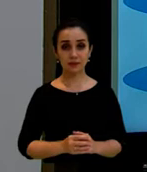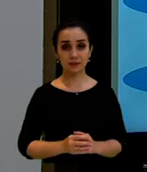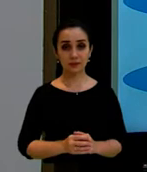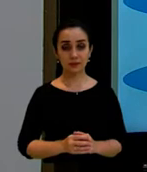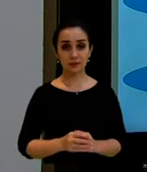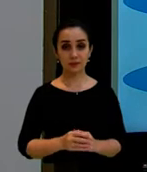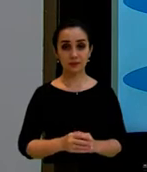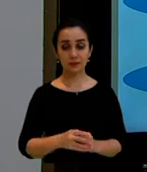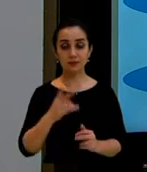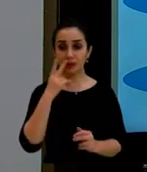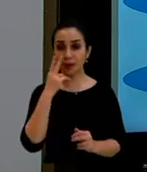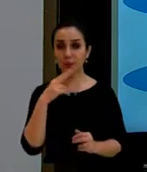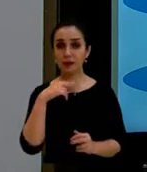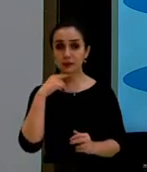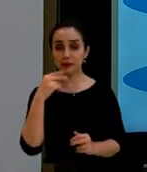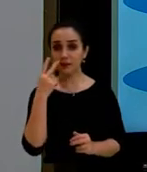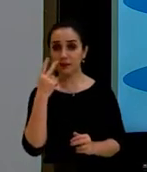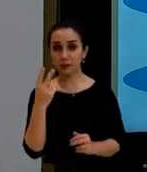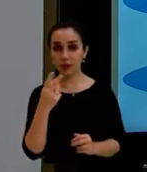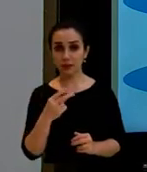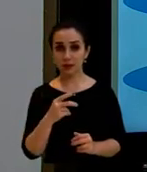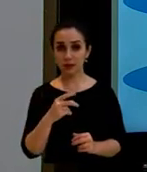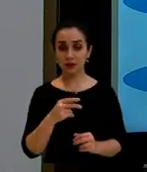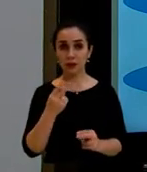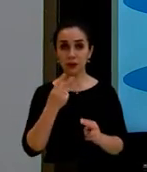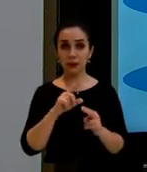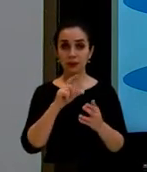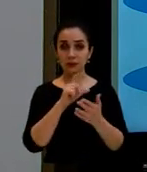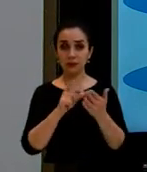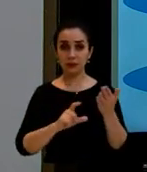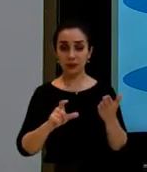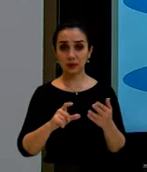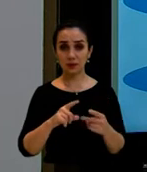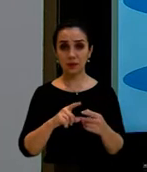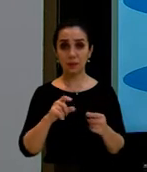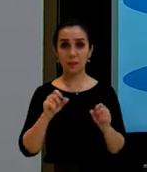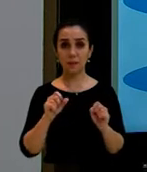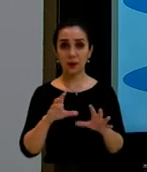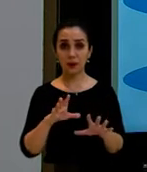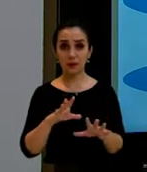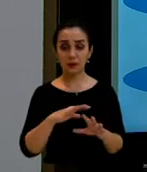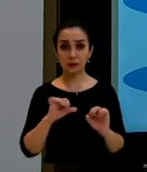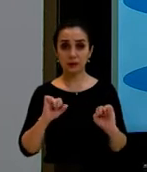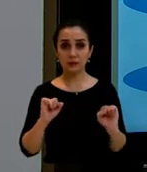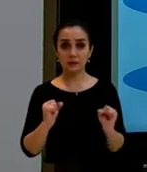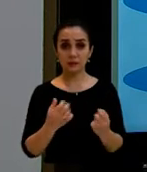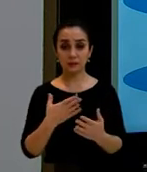Эпитеты. Ребята, обратите внимание на эпитеты в стихотворении. «Мгла